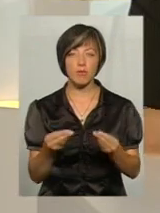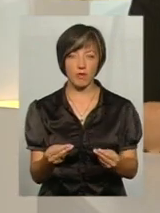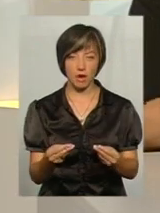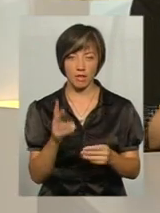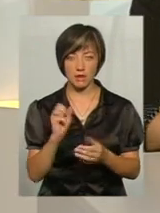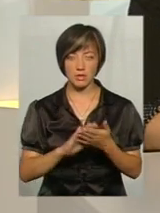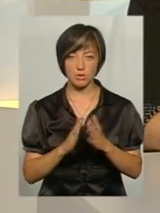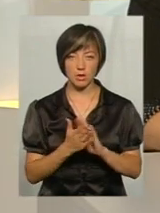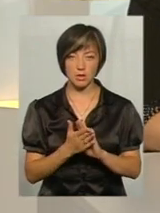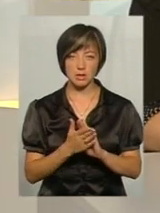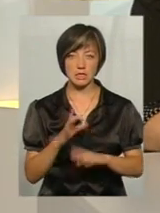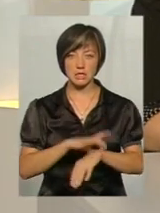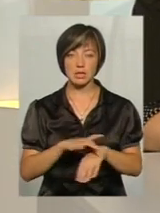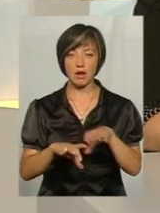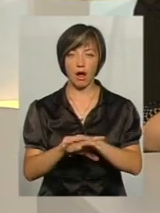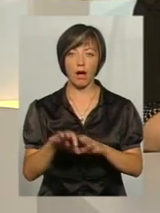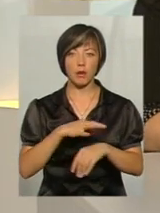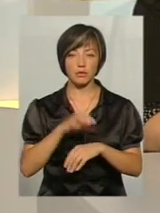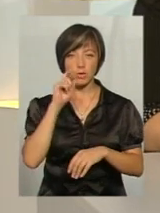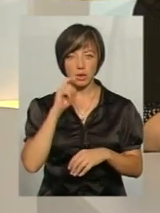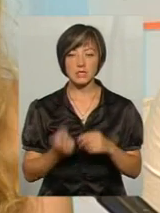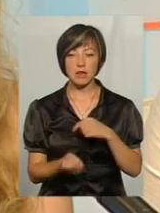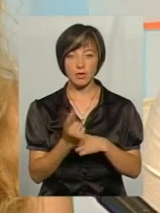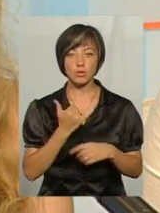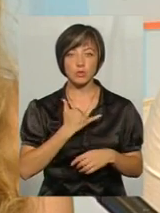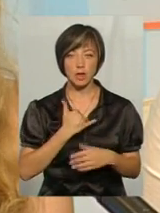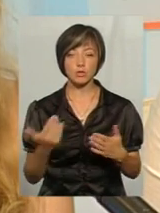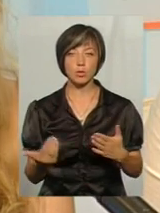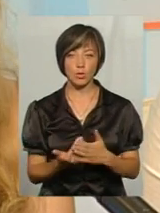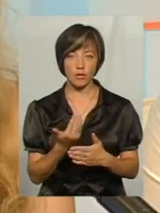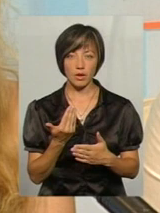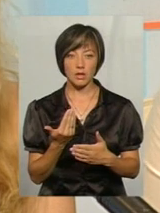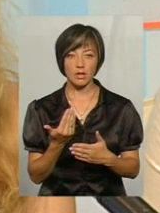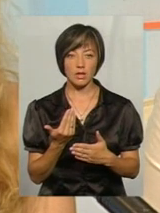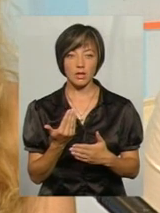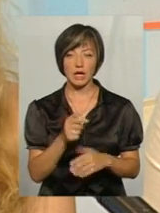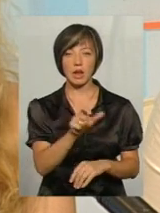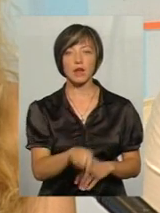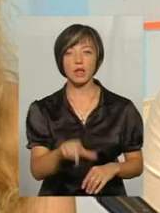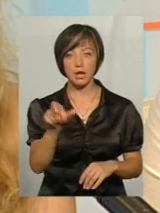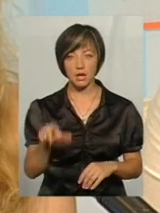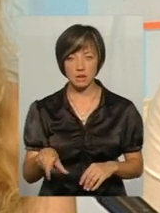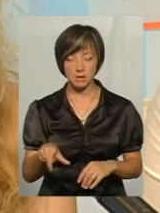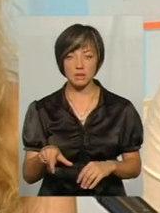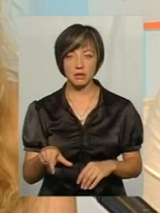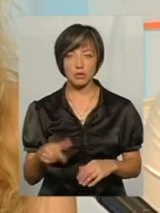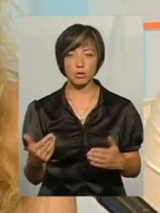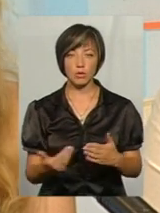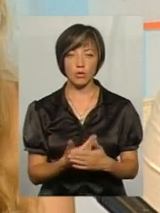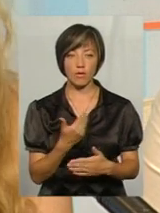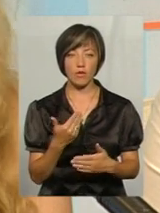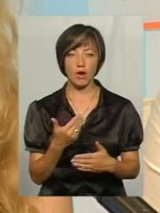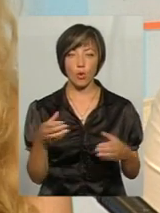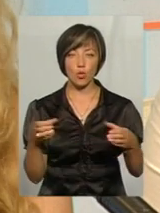на ситуацію з рабством в Україні? Ну, от з'явилися в нас нові клієнти, можу сказати, да, нова